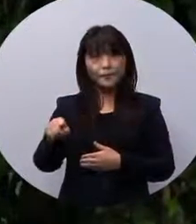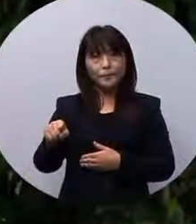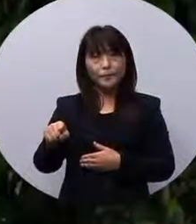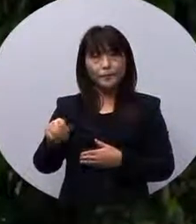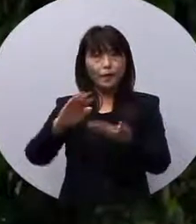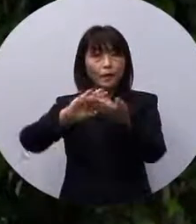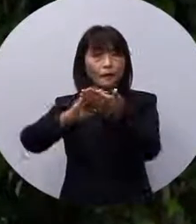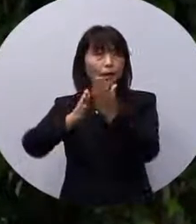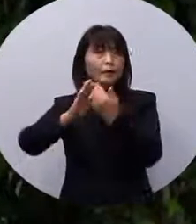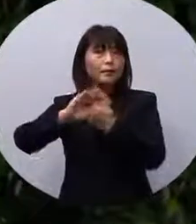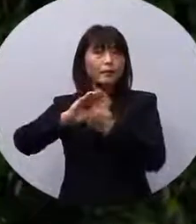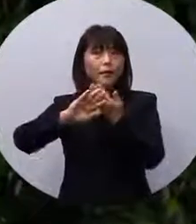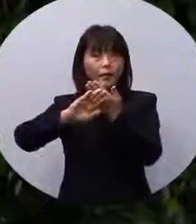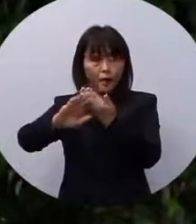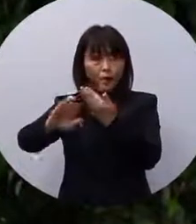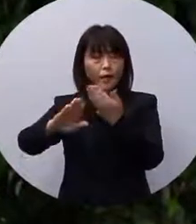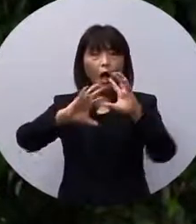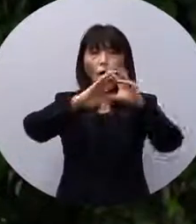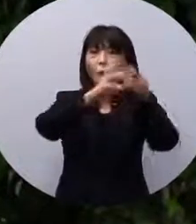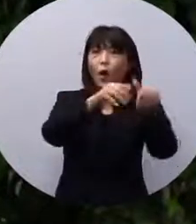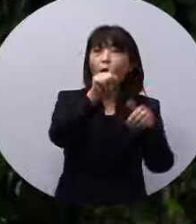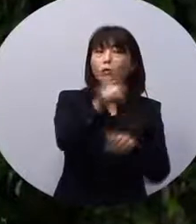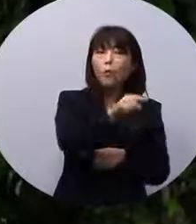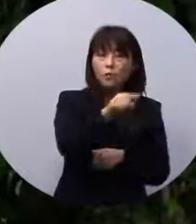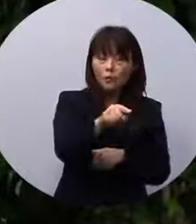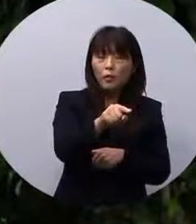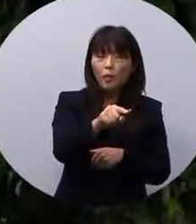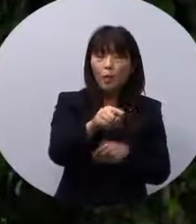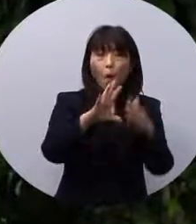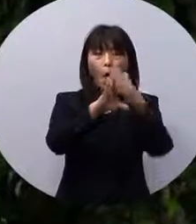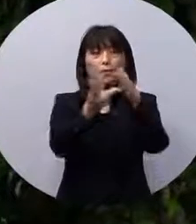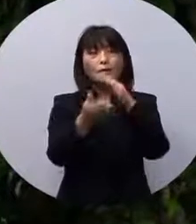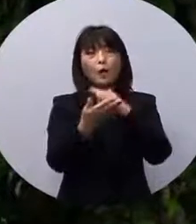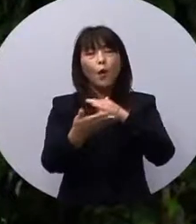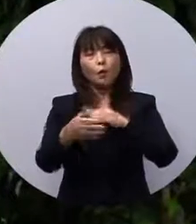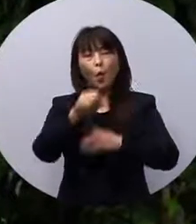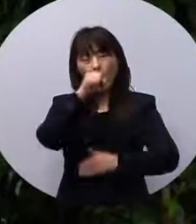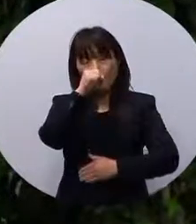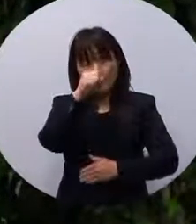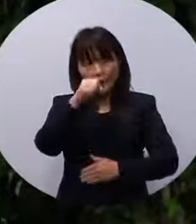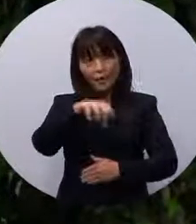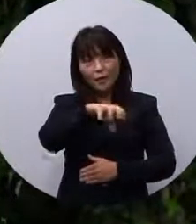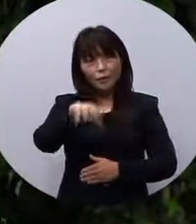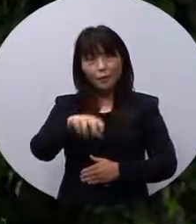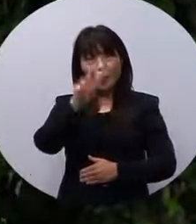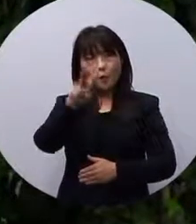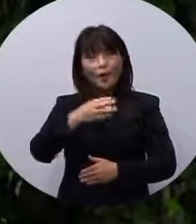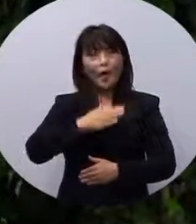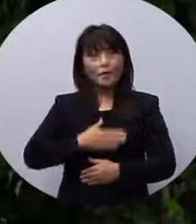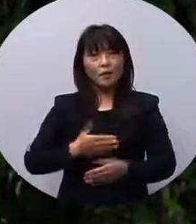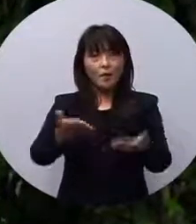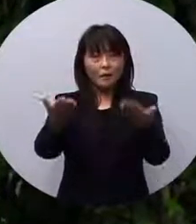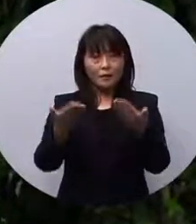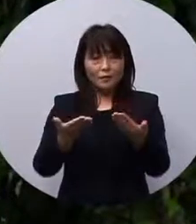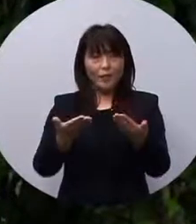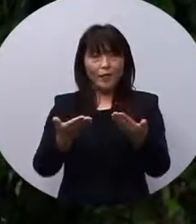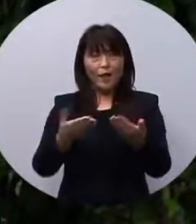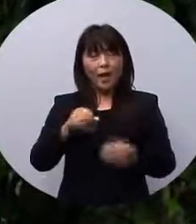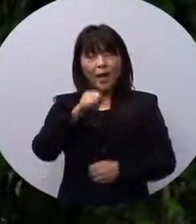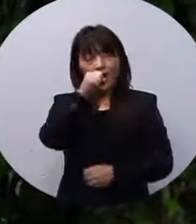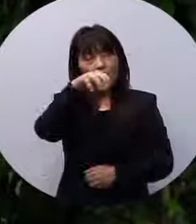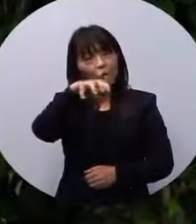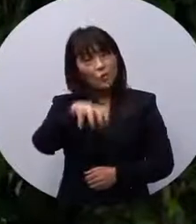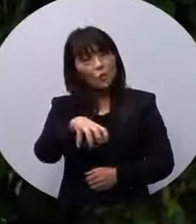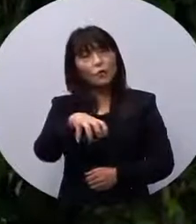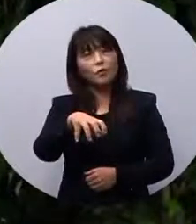外やあるいは国外の人にもね、藤沢の良さを分かっていただいて、その存在感をね、高